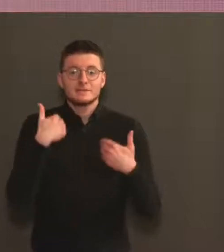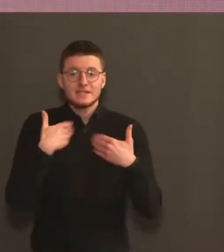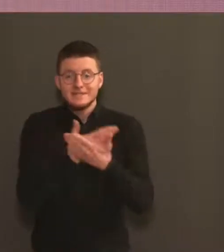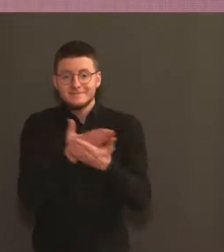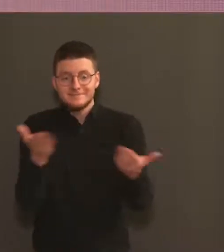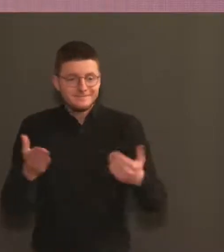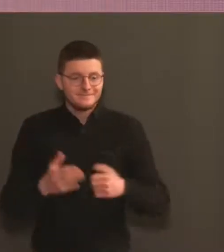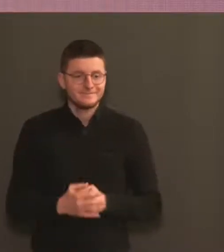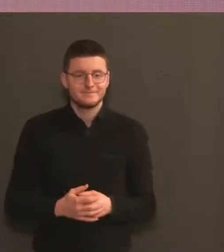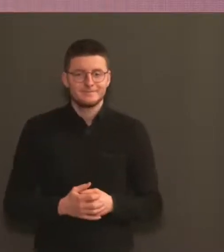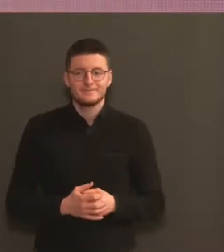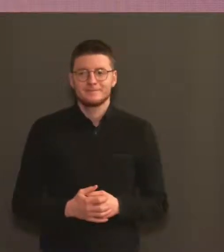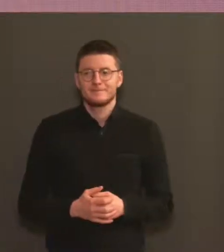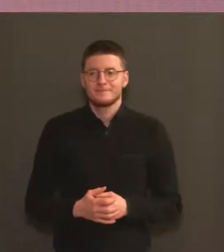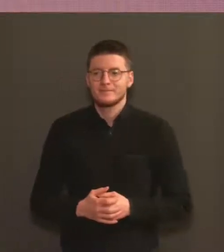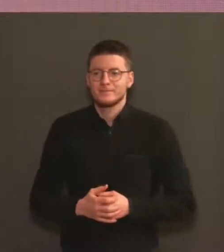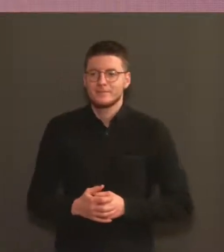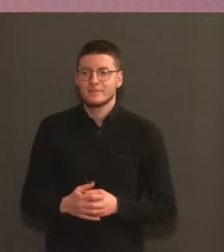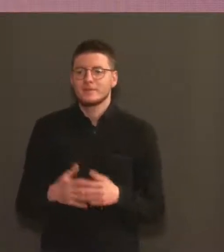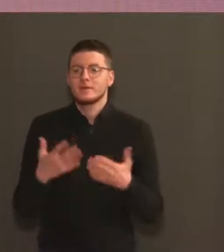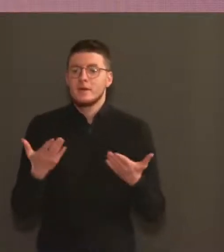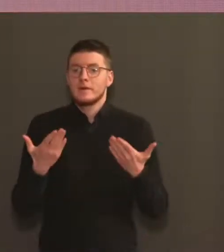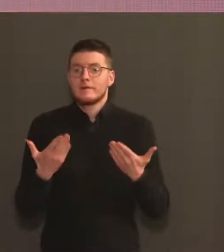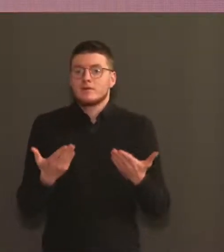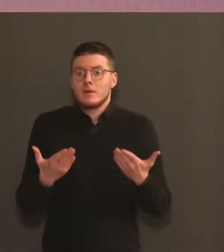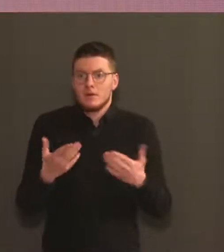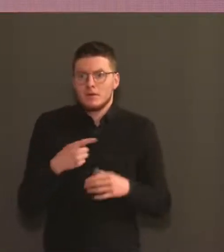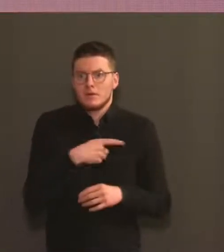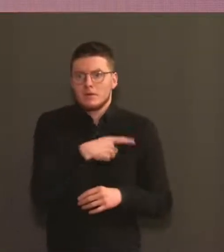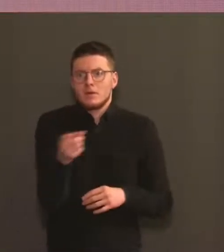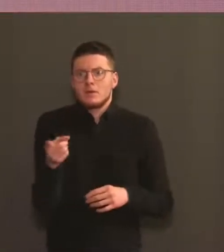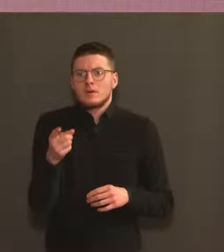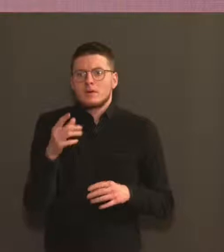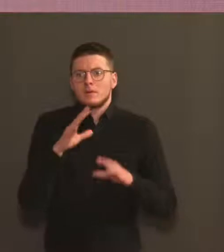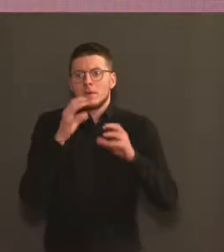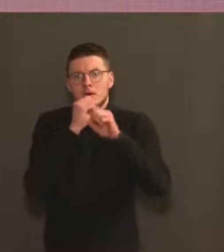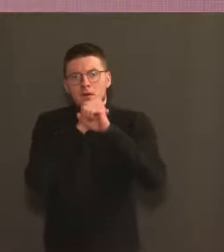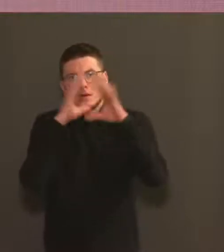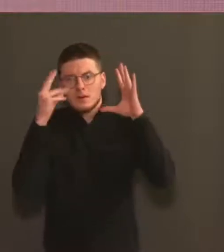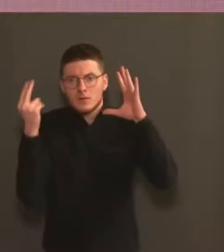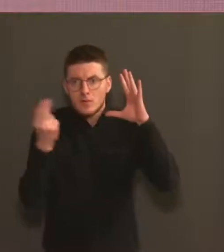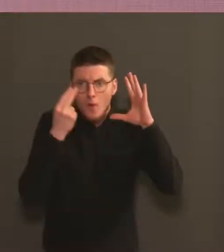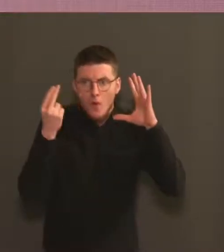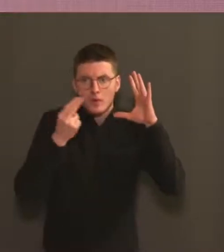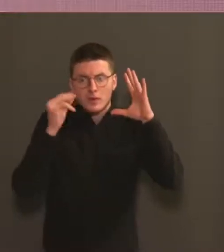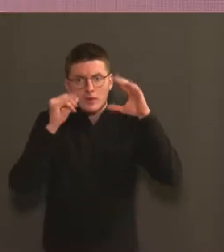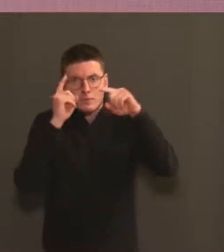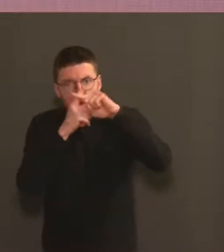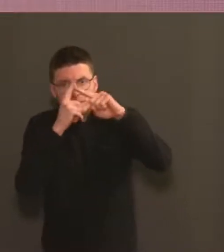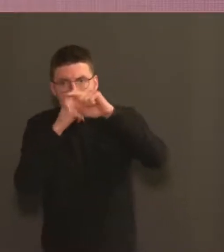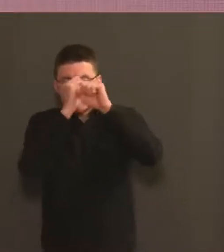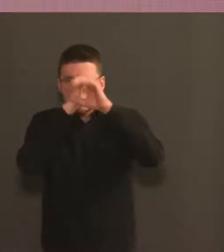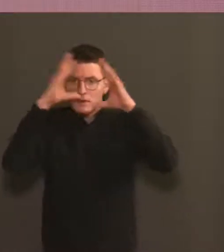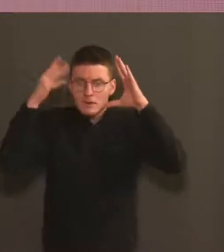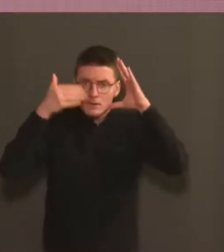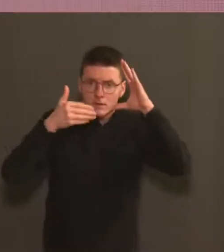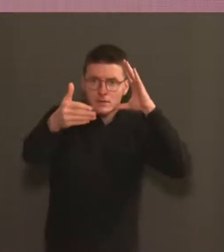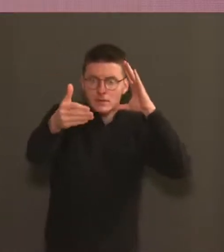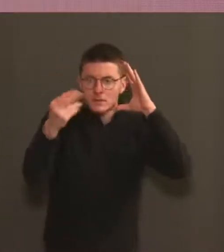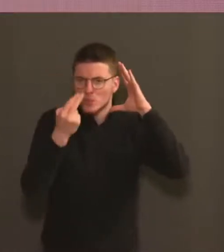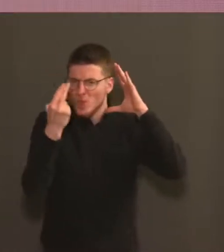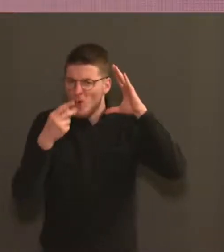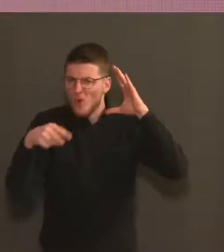vandaag hebben we allemaal behoefte aan goede vooruitzichten. In deze coronacrisis